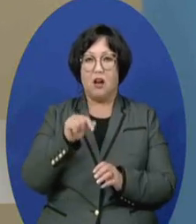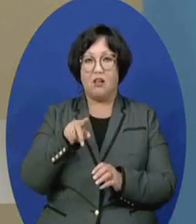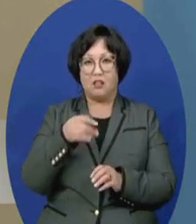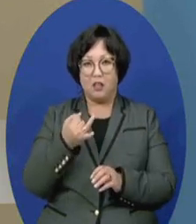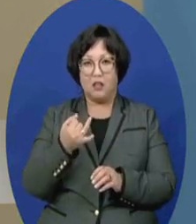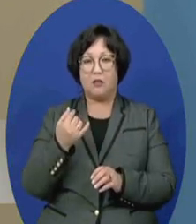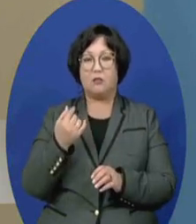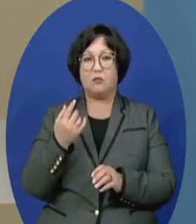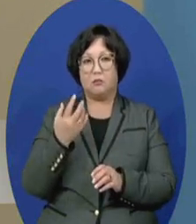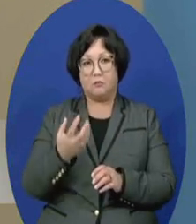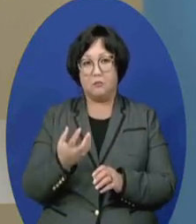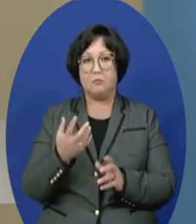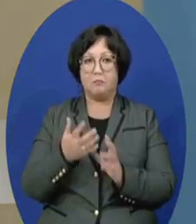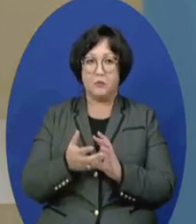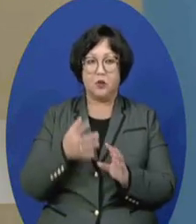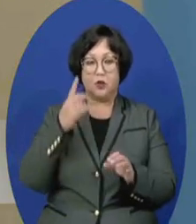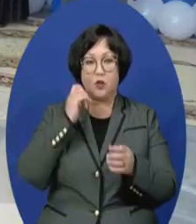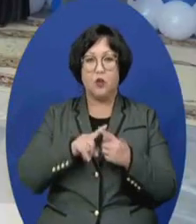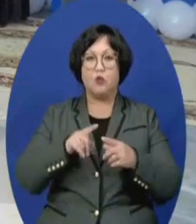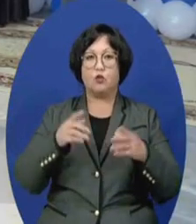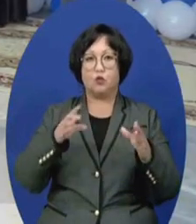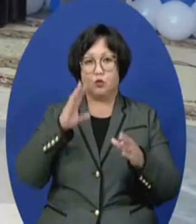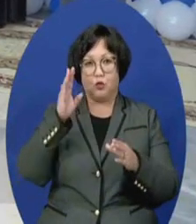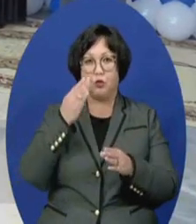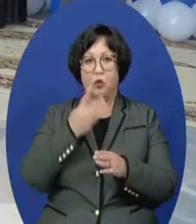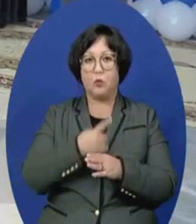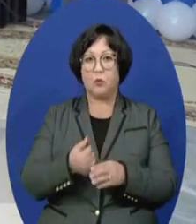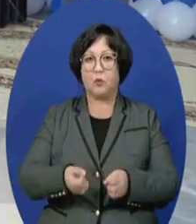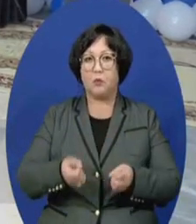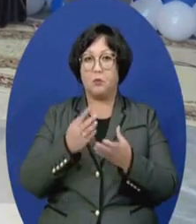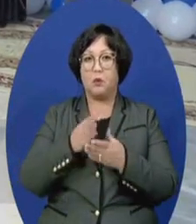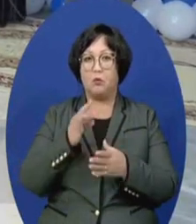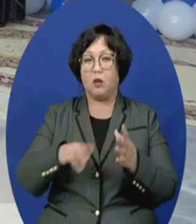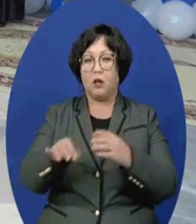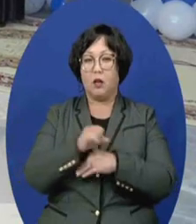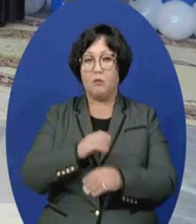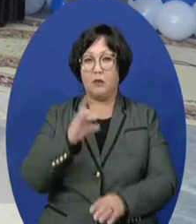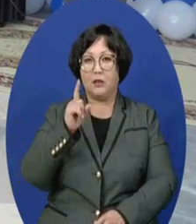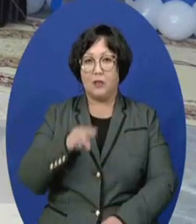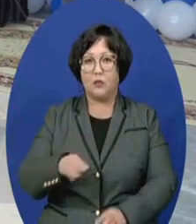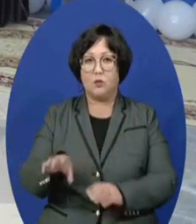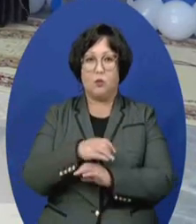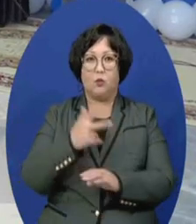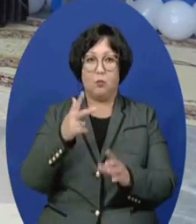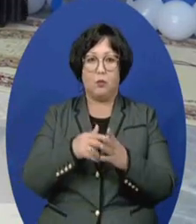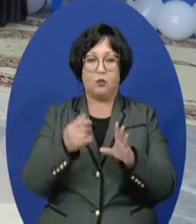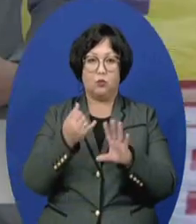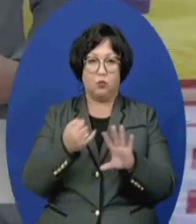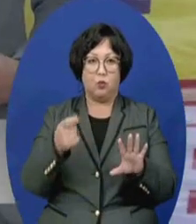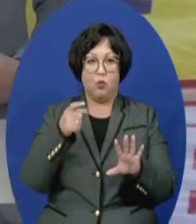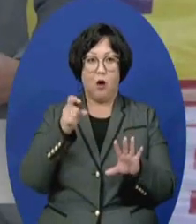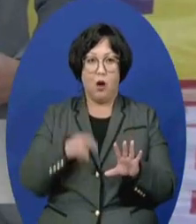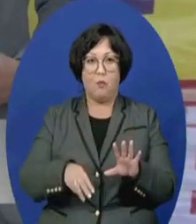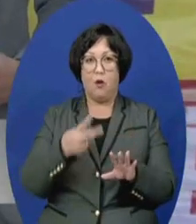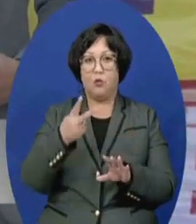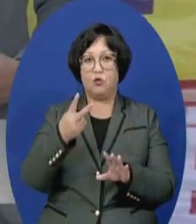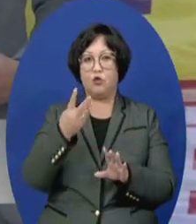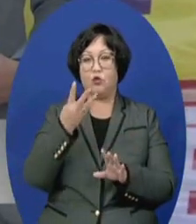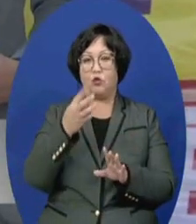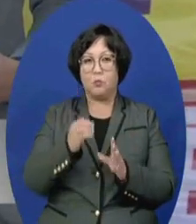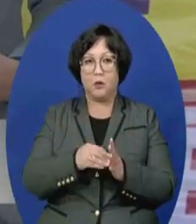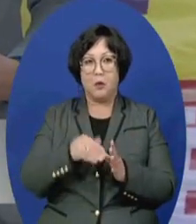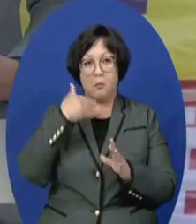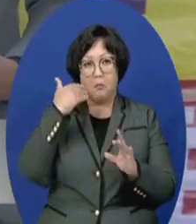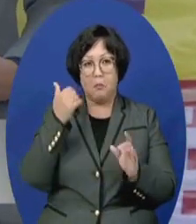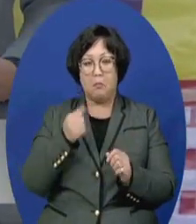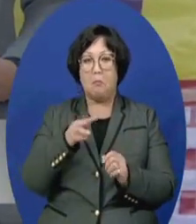багасгах ийм зорилтуудыг тавьж исэн тодорхой үр дүн төрсөн. Өвөрхангай аймгийн Санд сум 3600 хүн амтай, 240 мянган малтай,